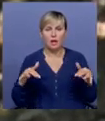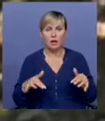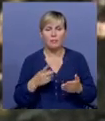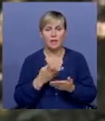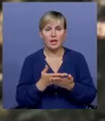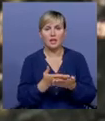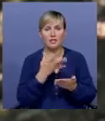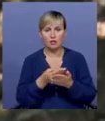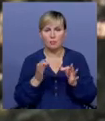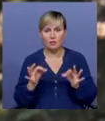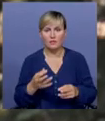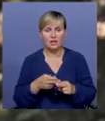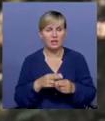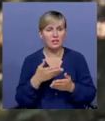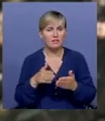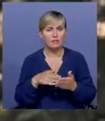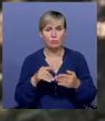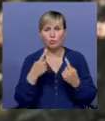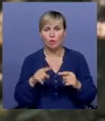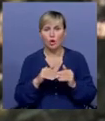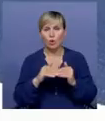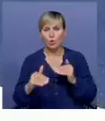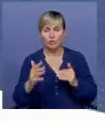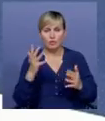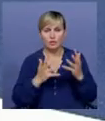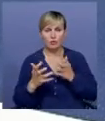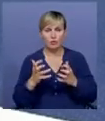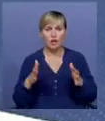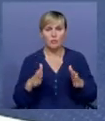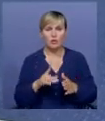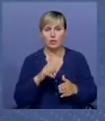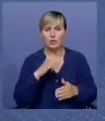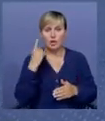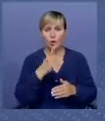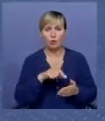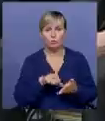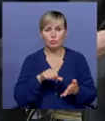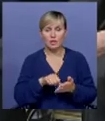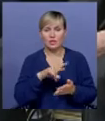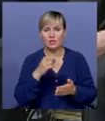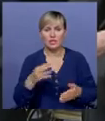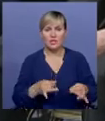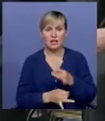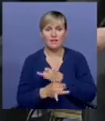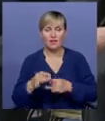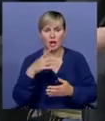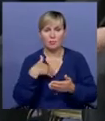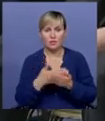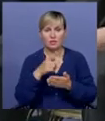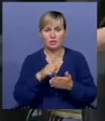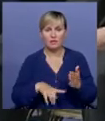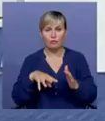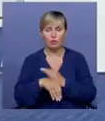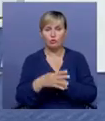свою правоту – это совсем другой уровень квалификации и серьезности. Меньше чем за год участники Нацсовета общественного доверия, куда